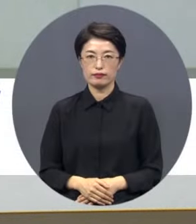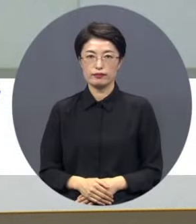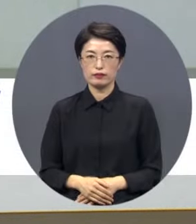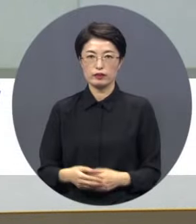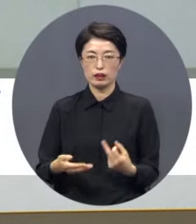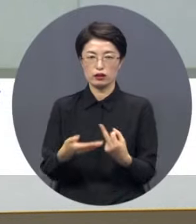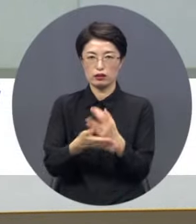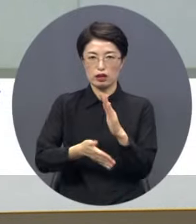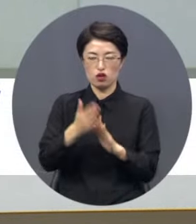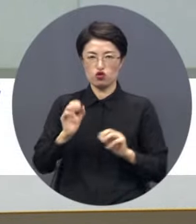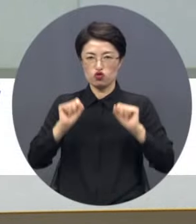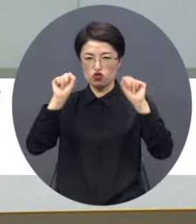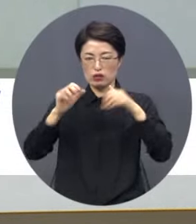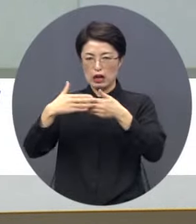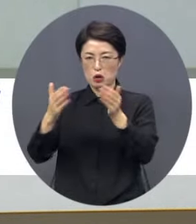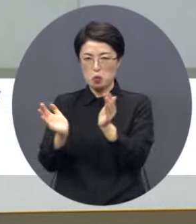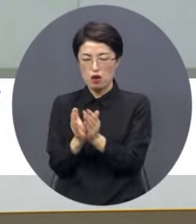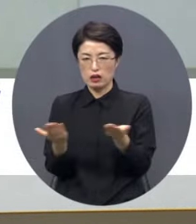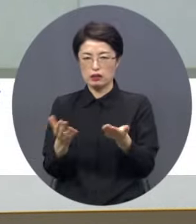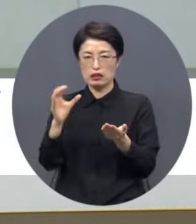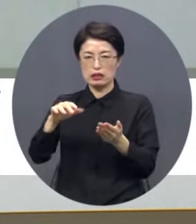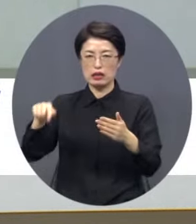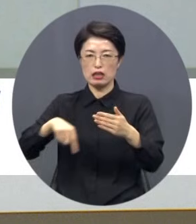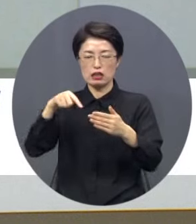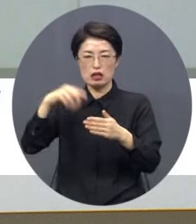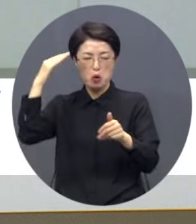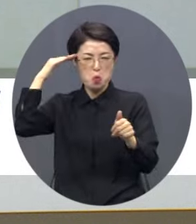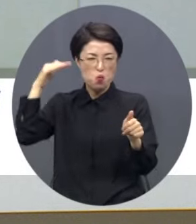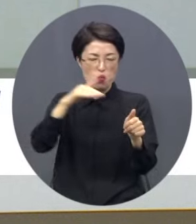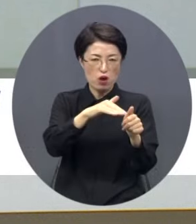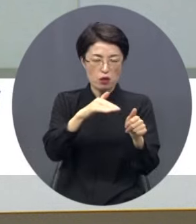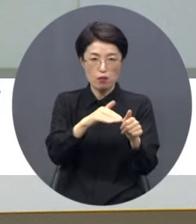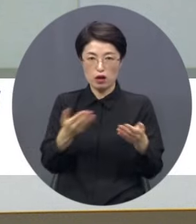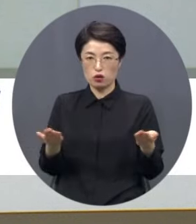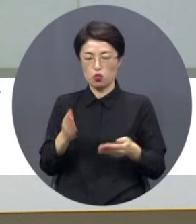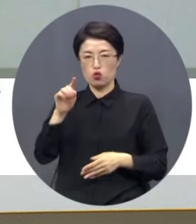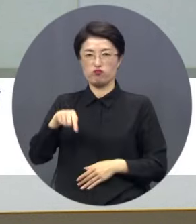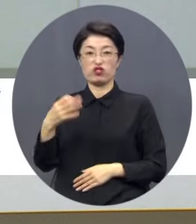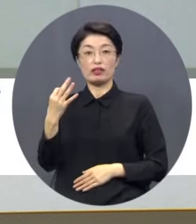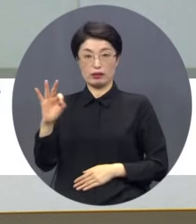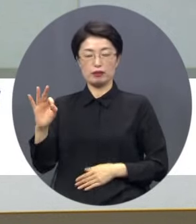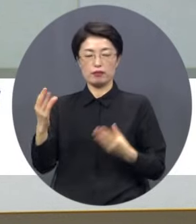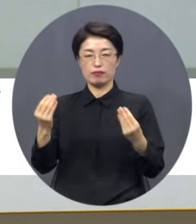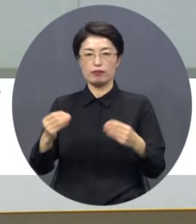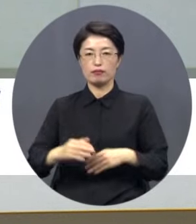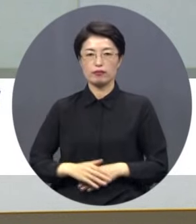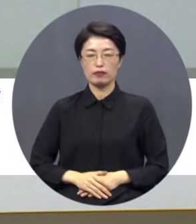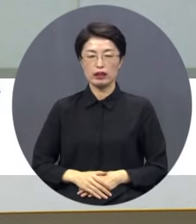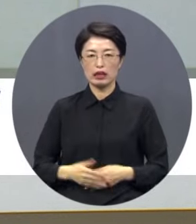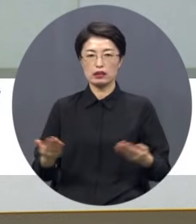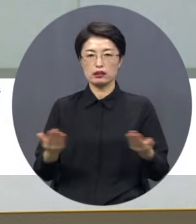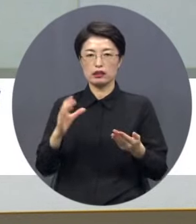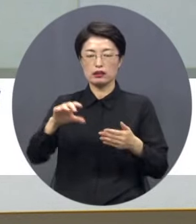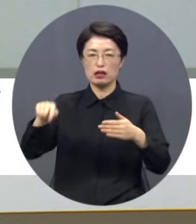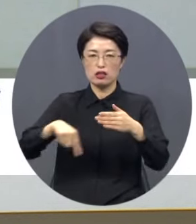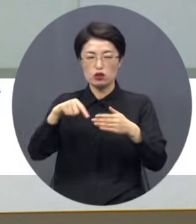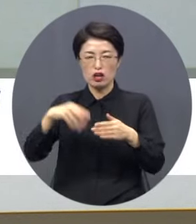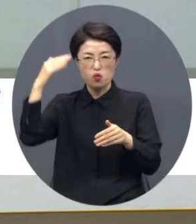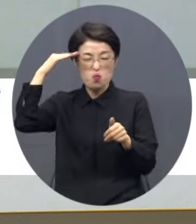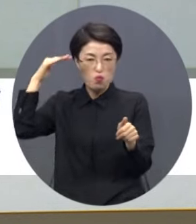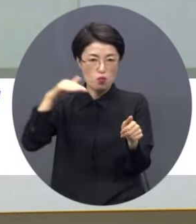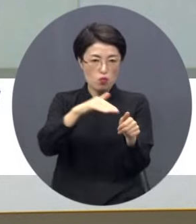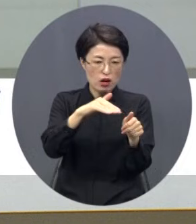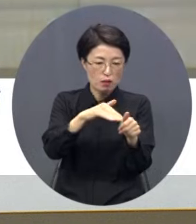제주시 체육회의 직장 내 괴롭힘이 최근 고용노동부에서 인정됐는데요. 직장 내 괴롭힘이